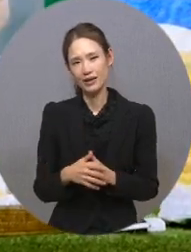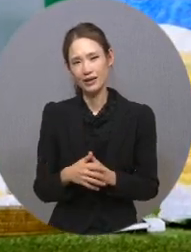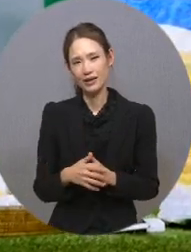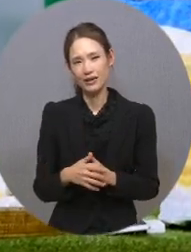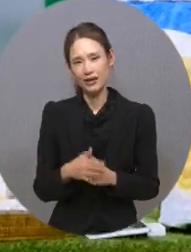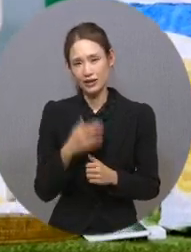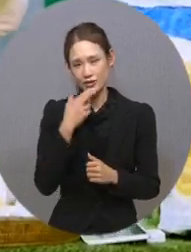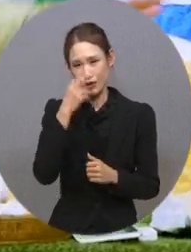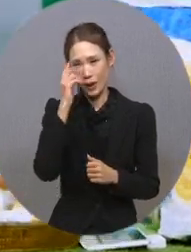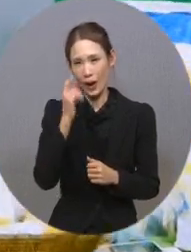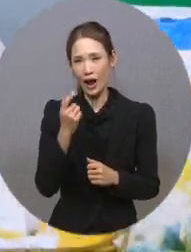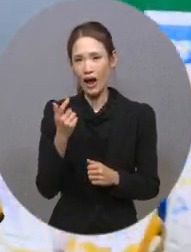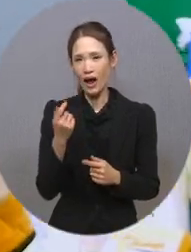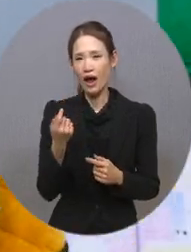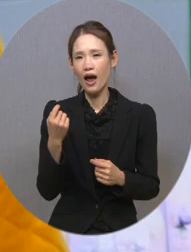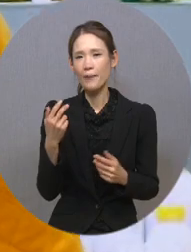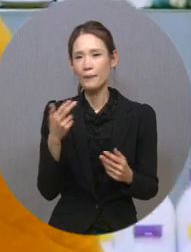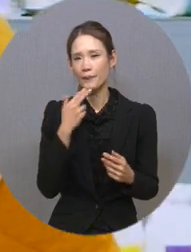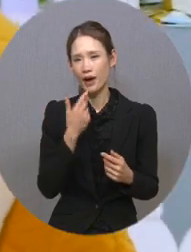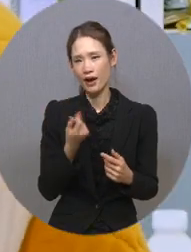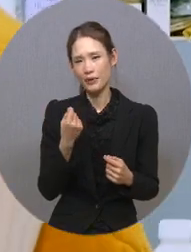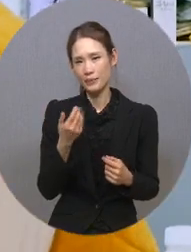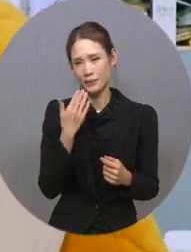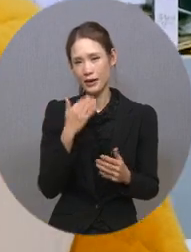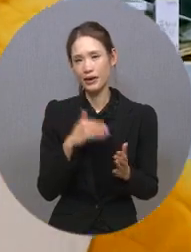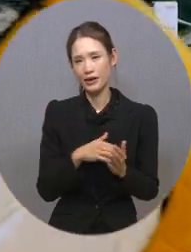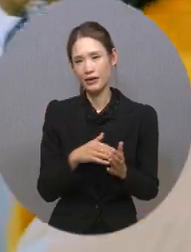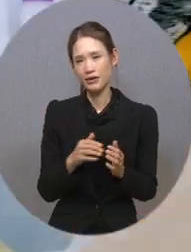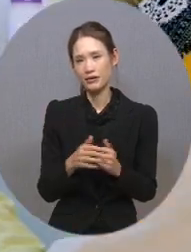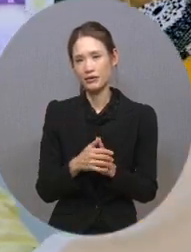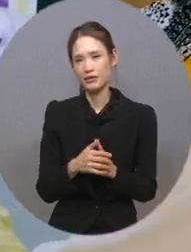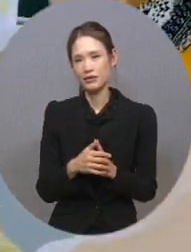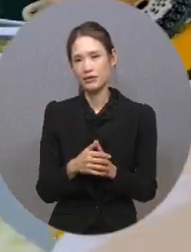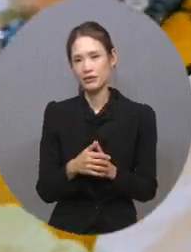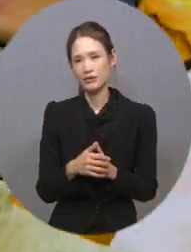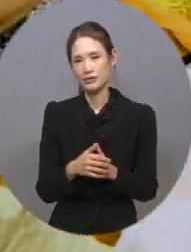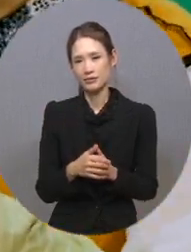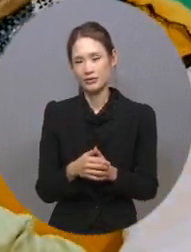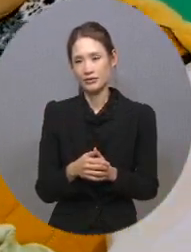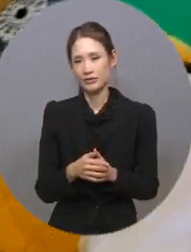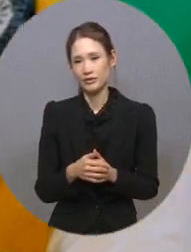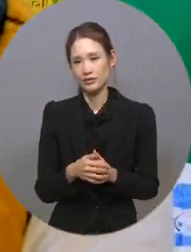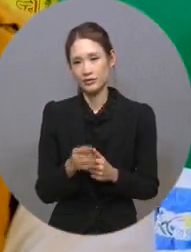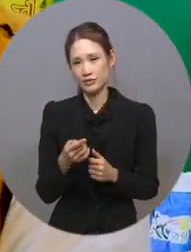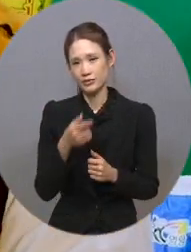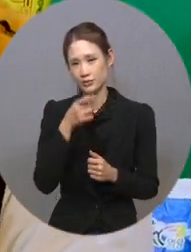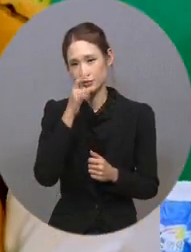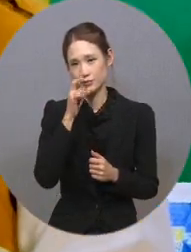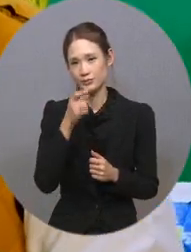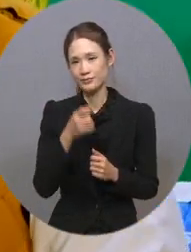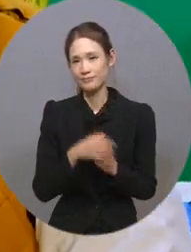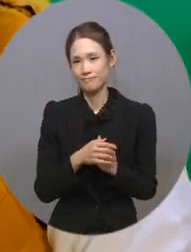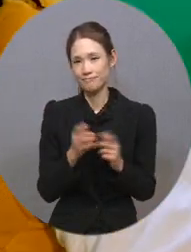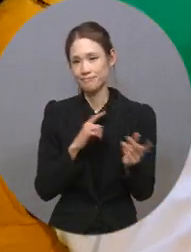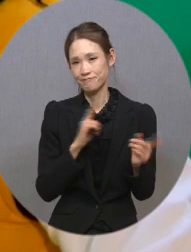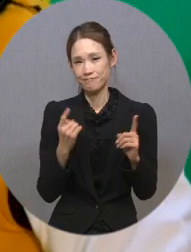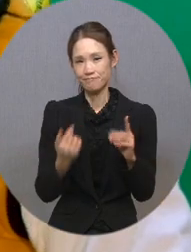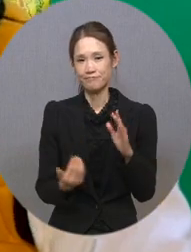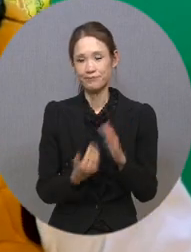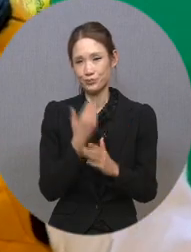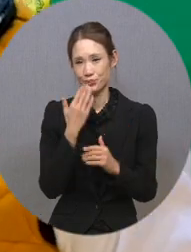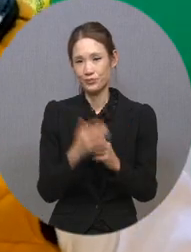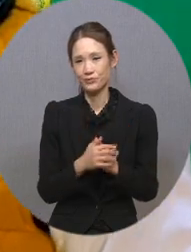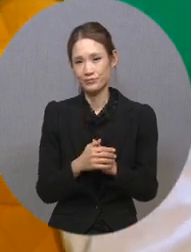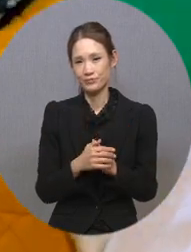그 짧게 숙자를 빨리 끝냈어야 되는데. 아, 좋다고요? 이야. 하나만 먹으면 발떡이라면.